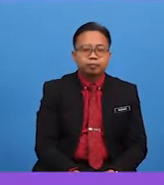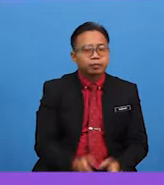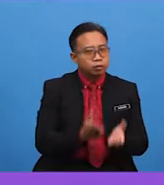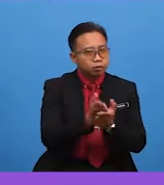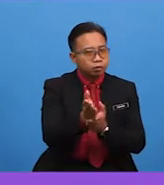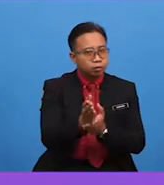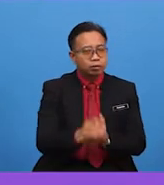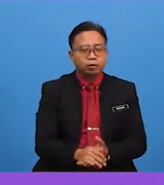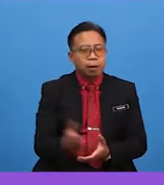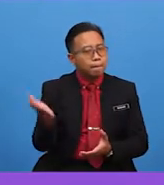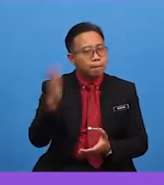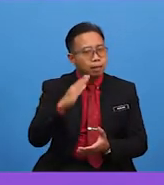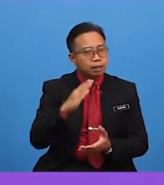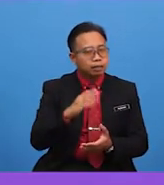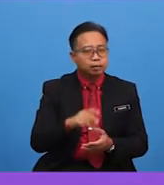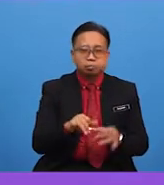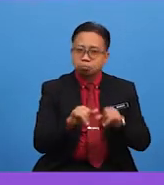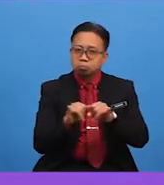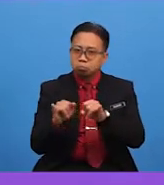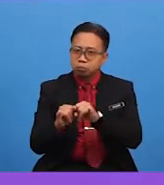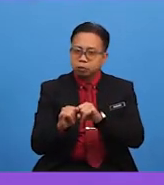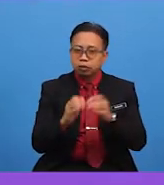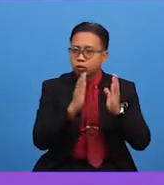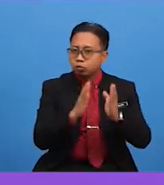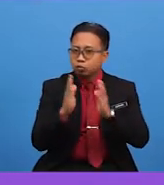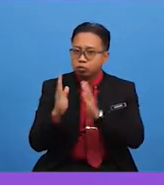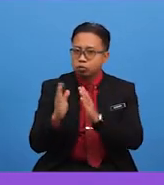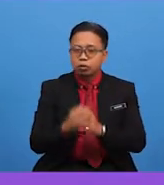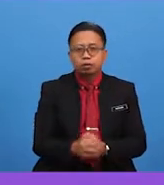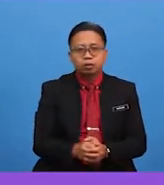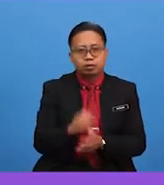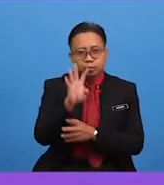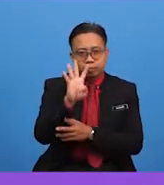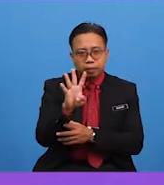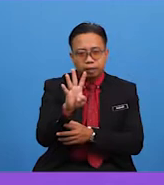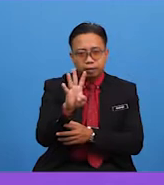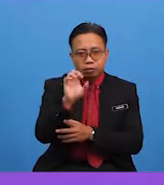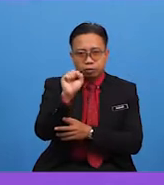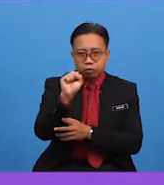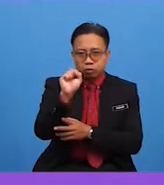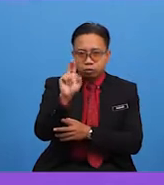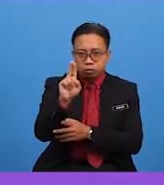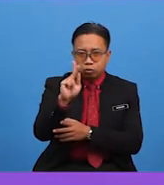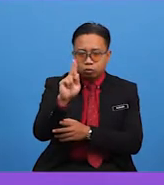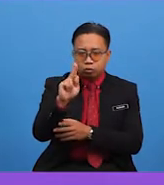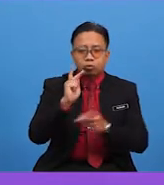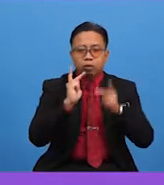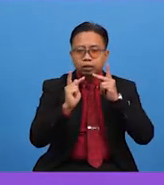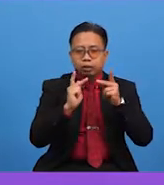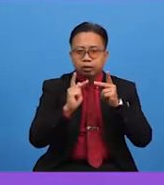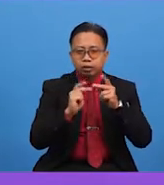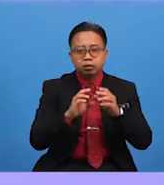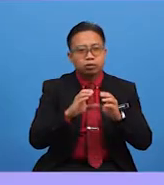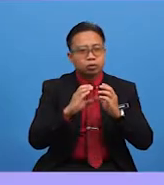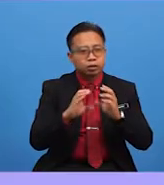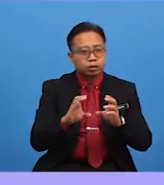Seterusnya, mari pula kita susun empat suku kata menjadi perkataan yang